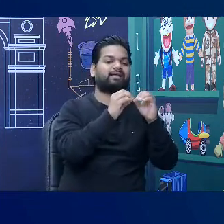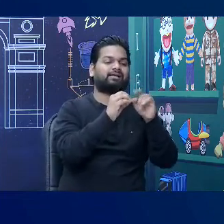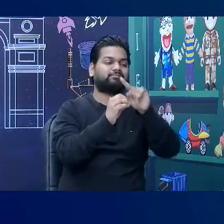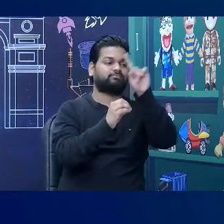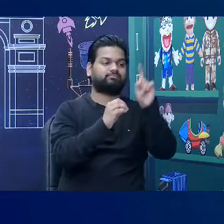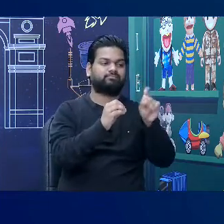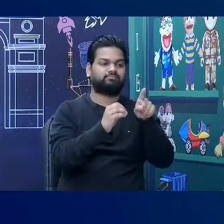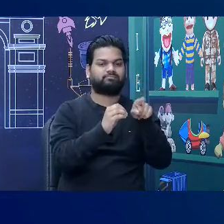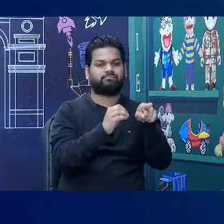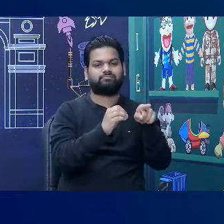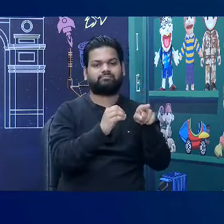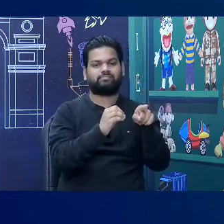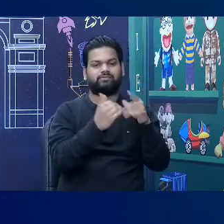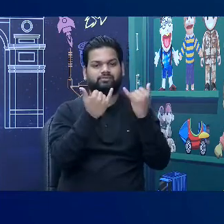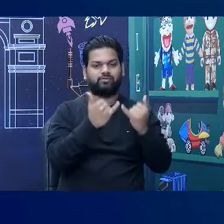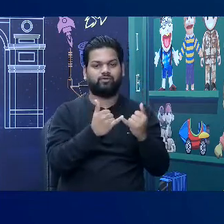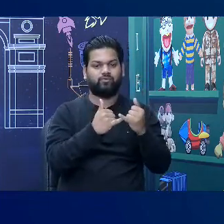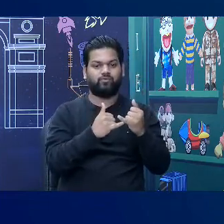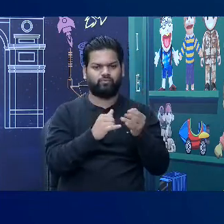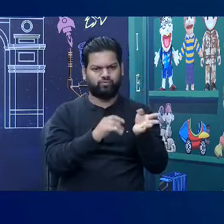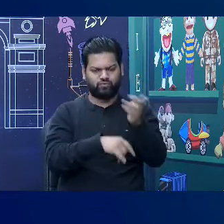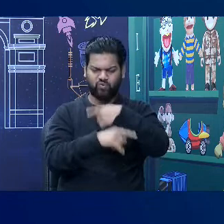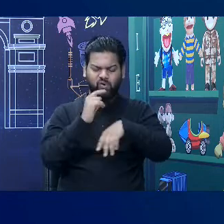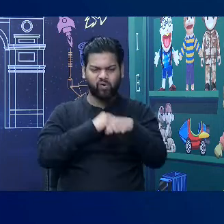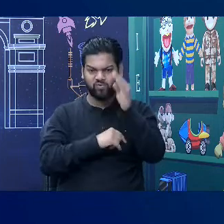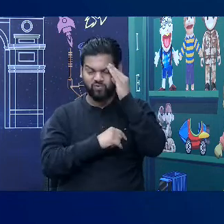CBA, है ना, यूजिंग